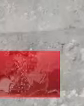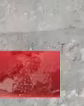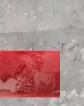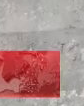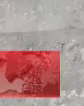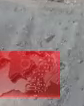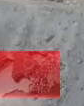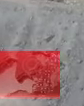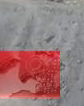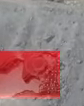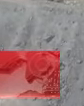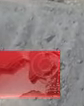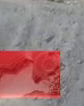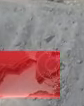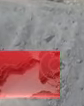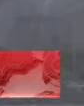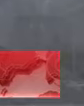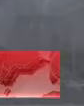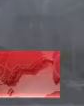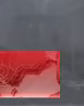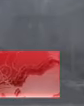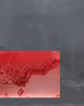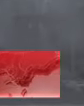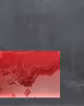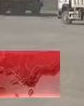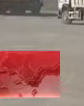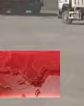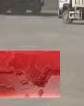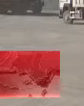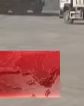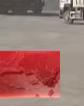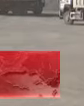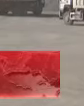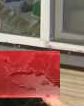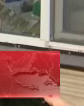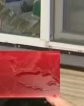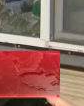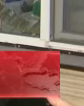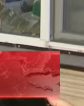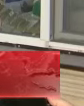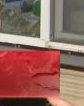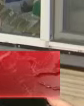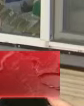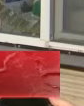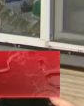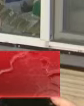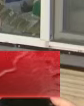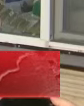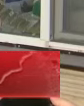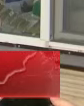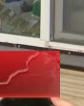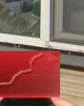Смерть на производстве. Рабочий погиб в результате обвала руды на шахте в Актюбинской области. Проводится специальное расследование